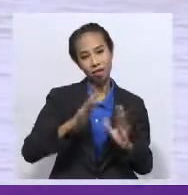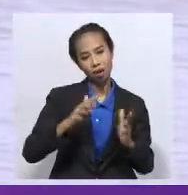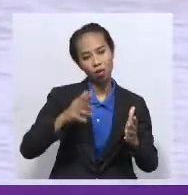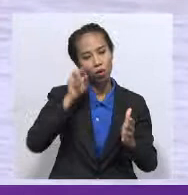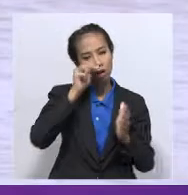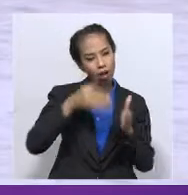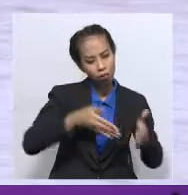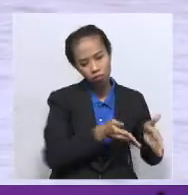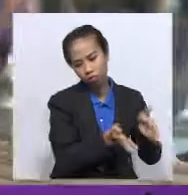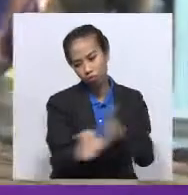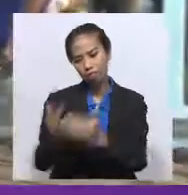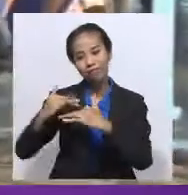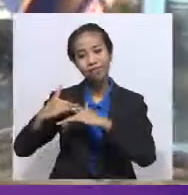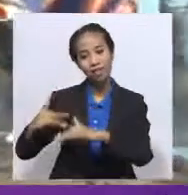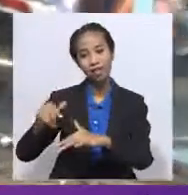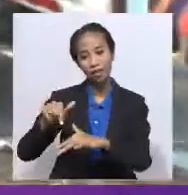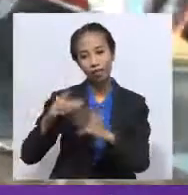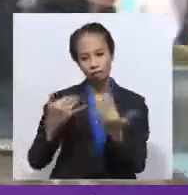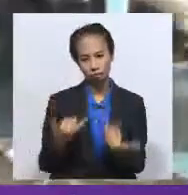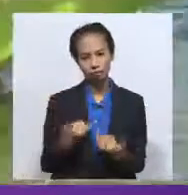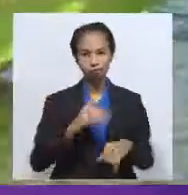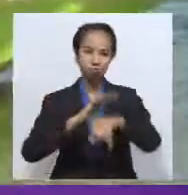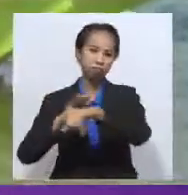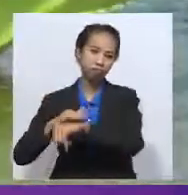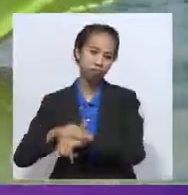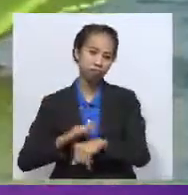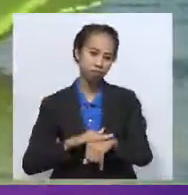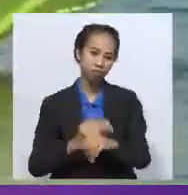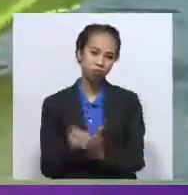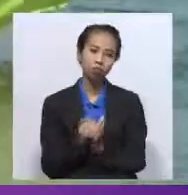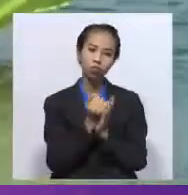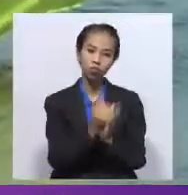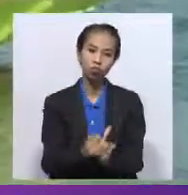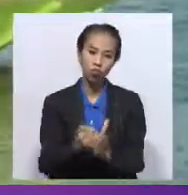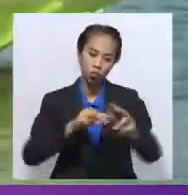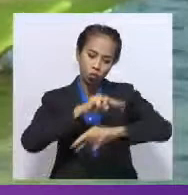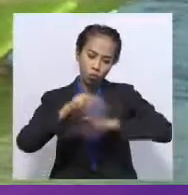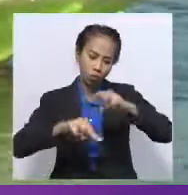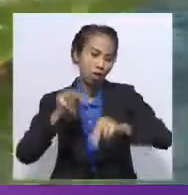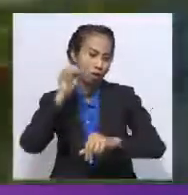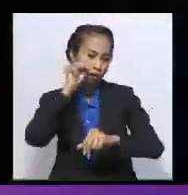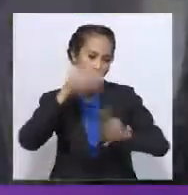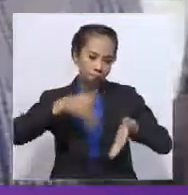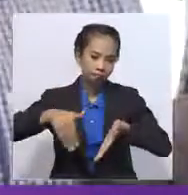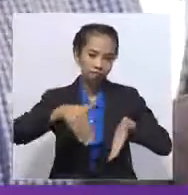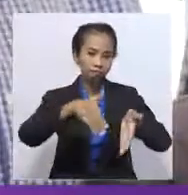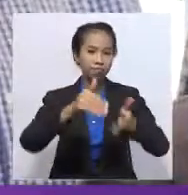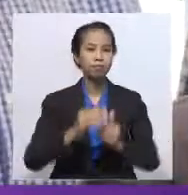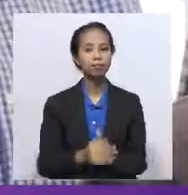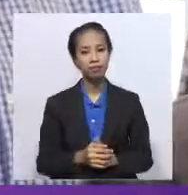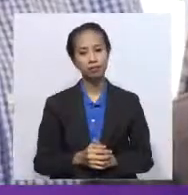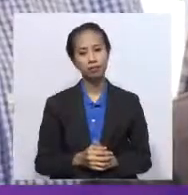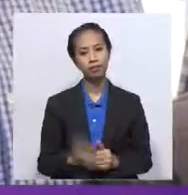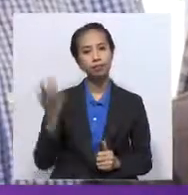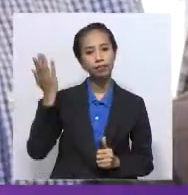งสู่ทะเลได้ง่ายขึ้นพร้อมรณรงค์ให้ทุกภาคส่วนช่วยการรักษาความสะอาดของแม่น้ำเพชรบุรี กรมชลประทานดำเนิน